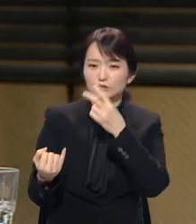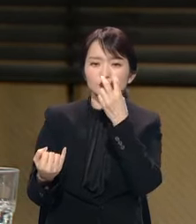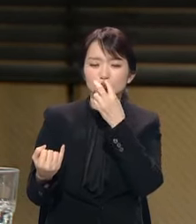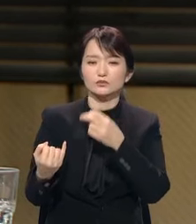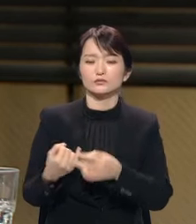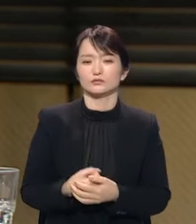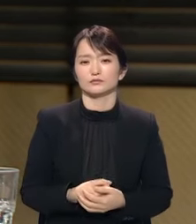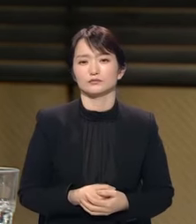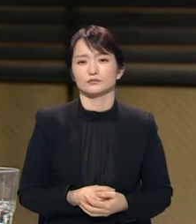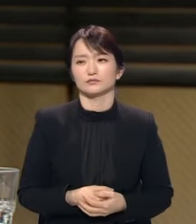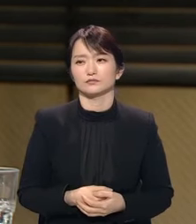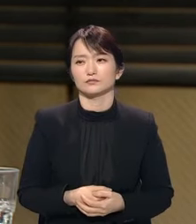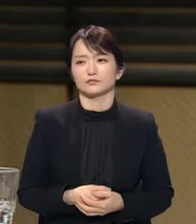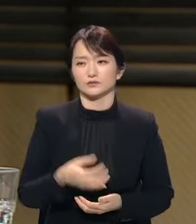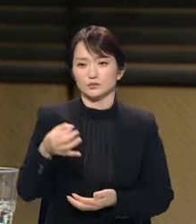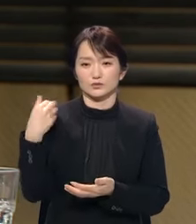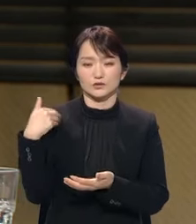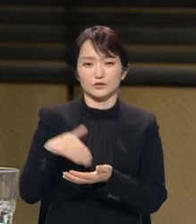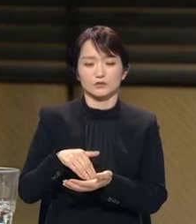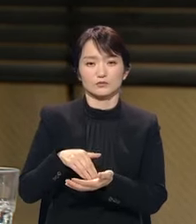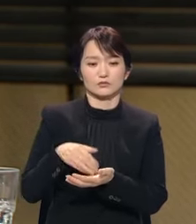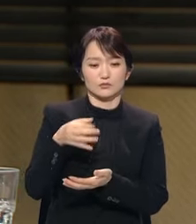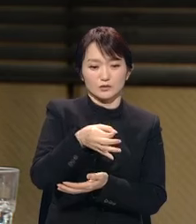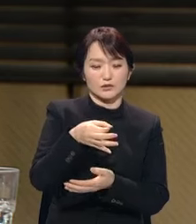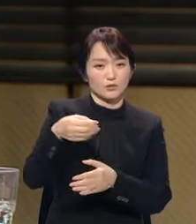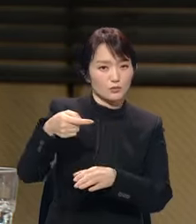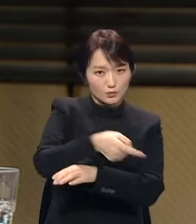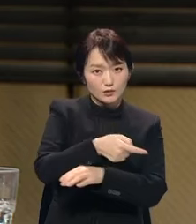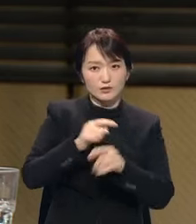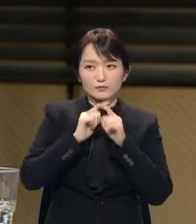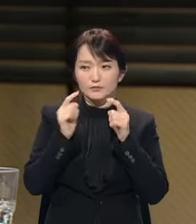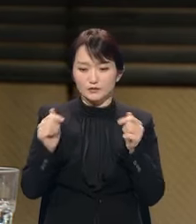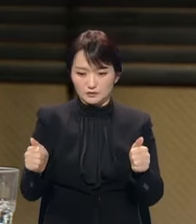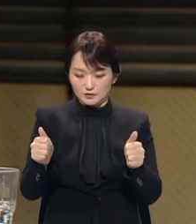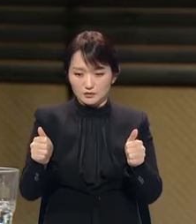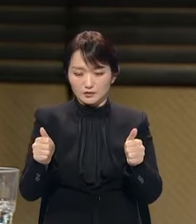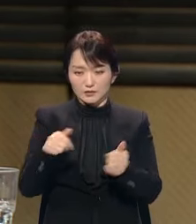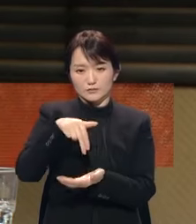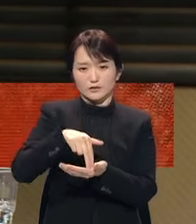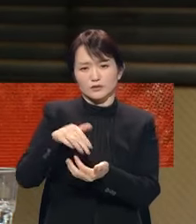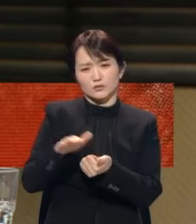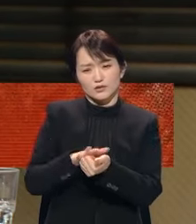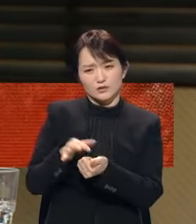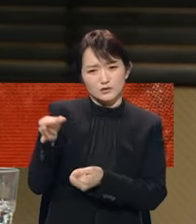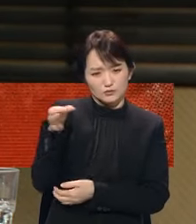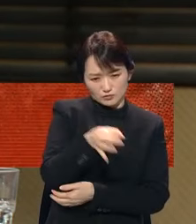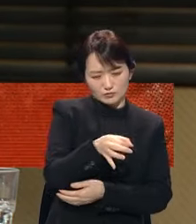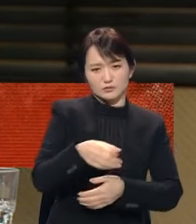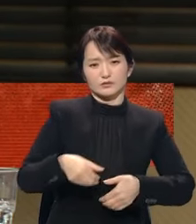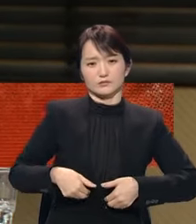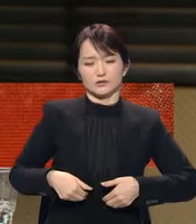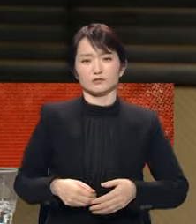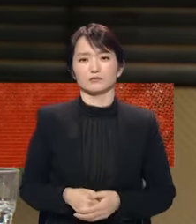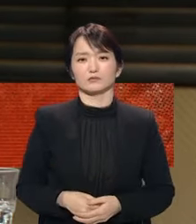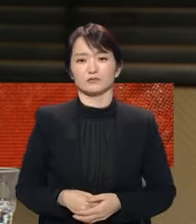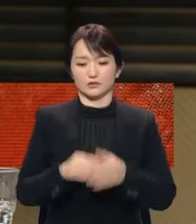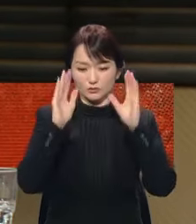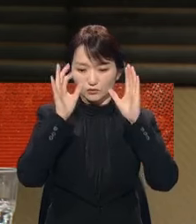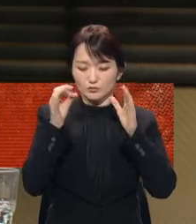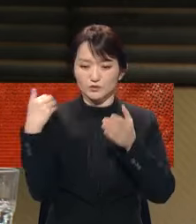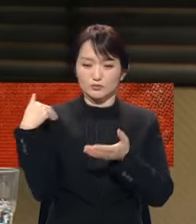말씀드리면 이거는 환불의 문제를 넘어서서 민사적으로도 위자료 책임도 있는 상황이에요. 지금 이거 뭐 부분 환불이고 환불을